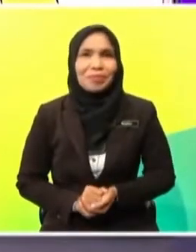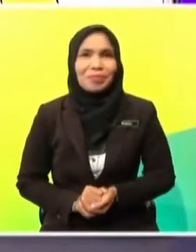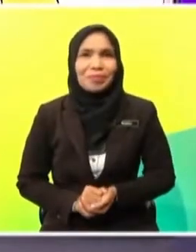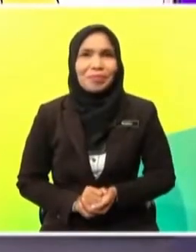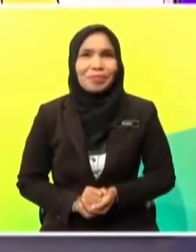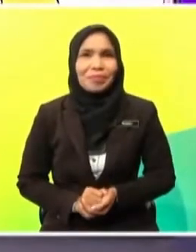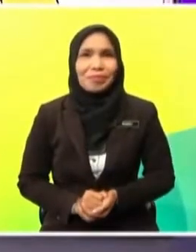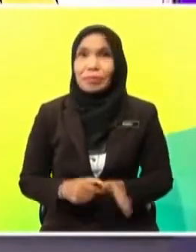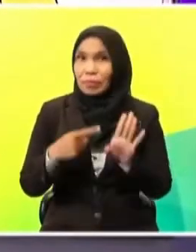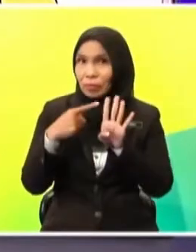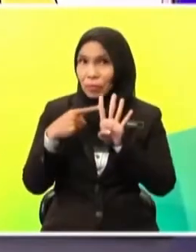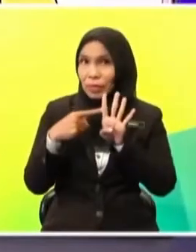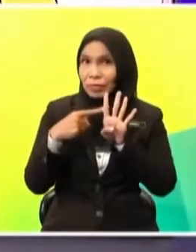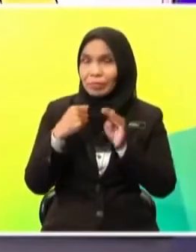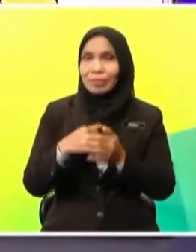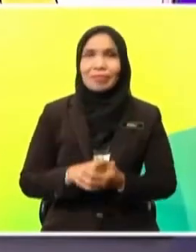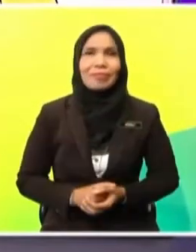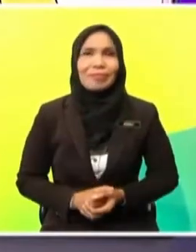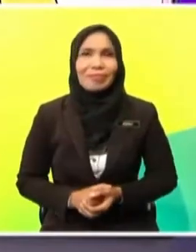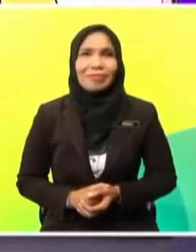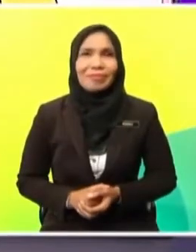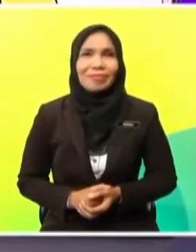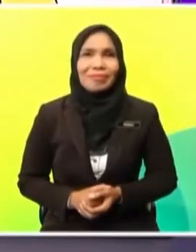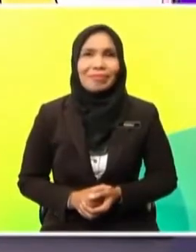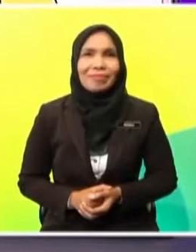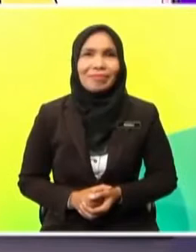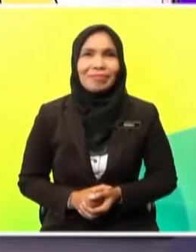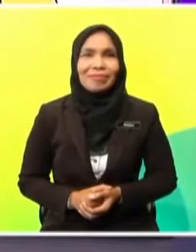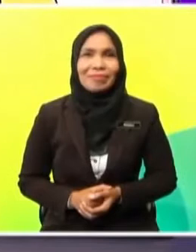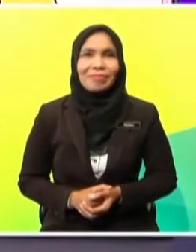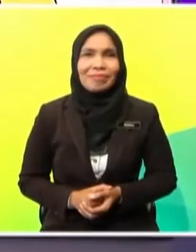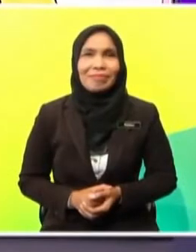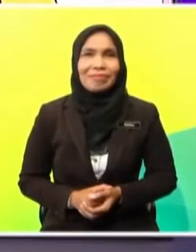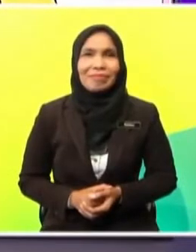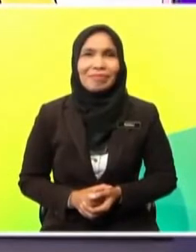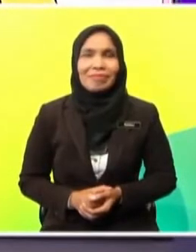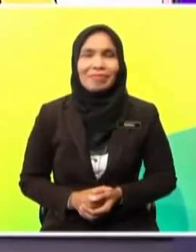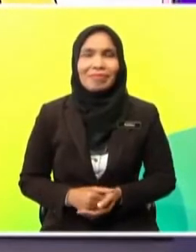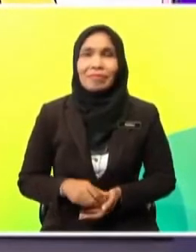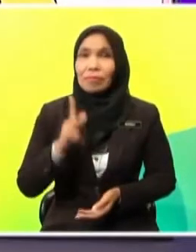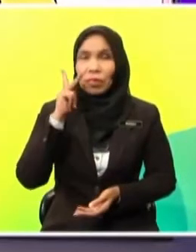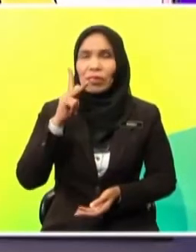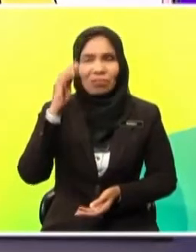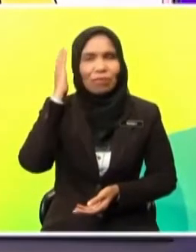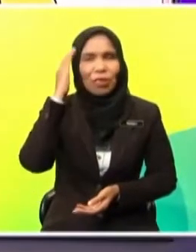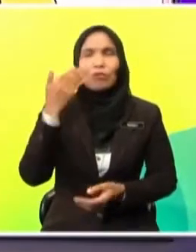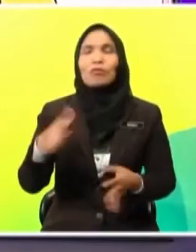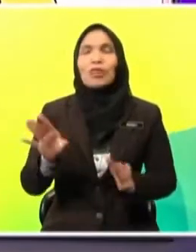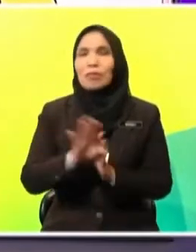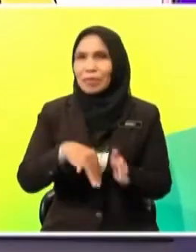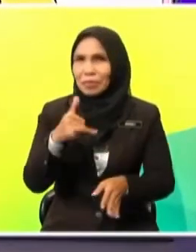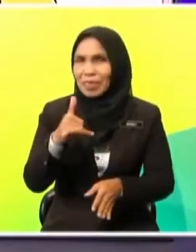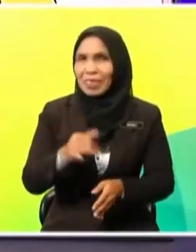yang keempat kayu gambar pegayo 20 tahun dulu kayu damai dan nih batu Seremban